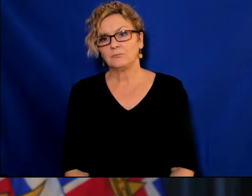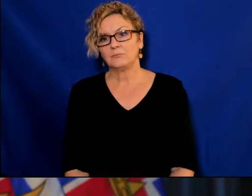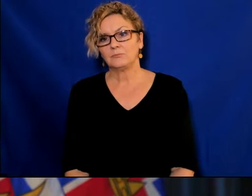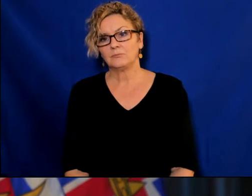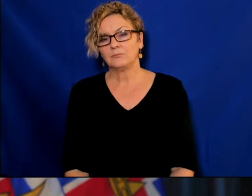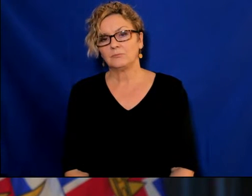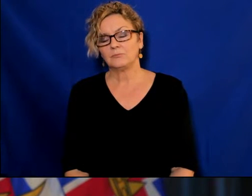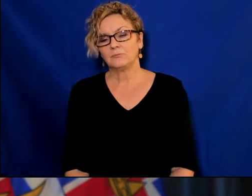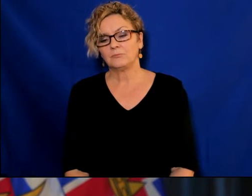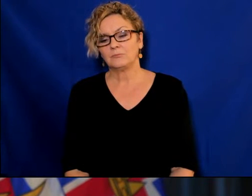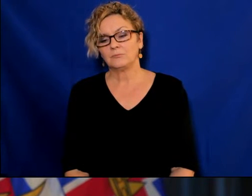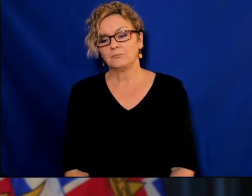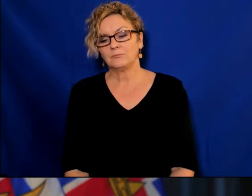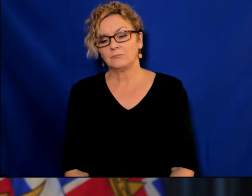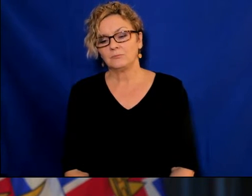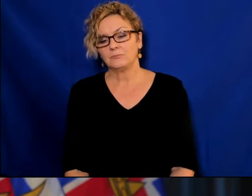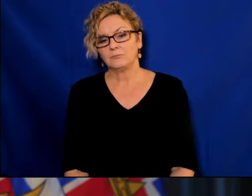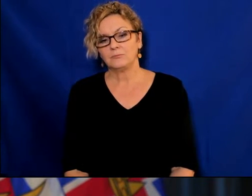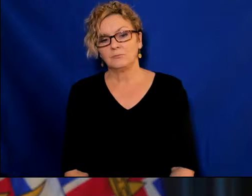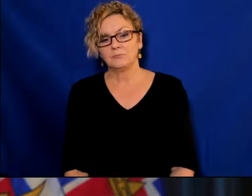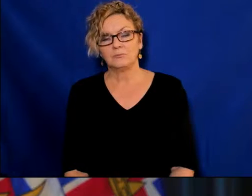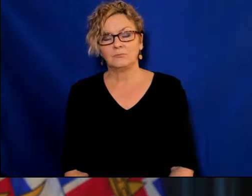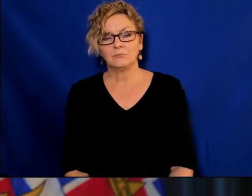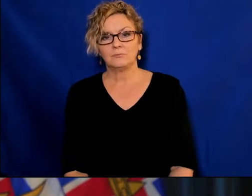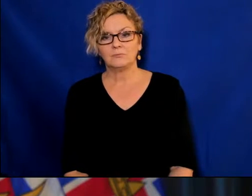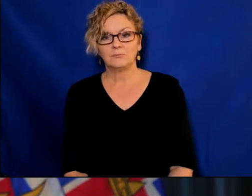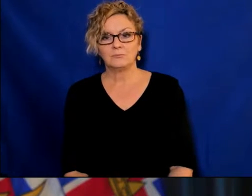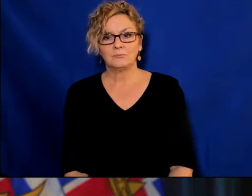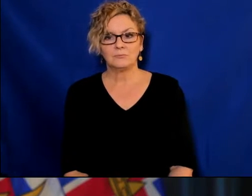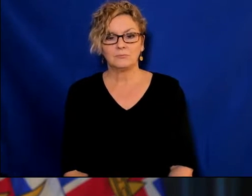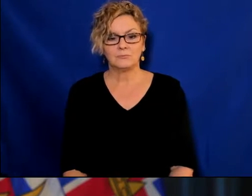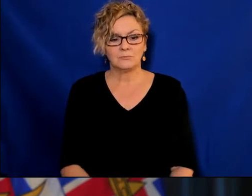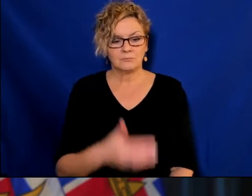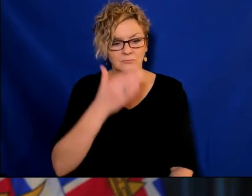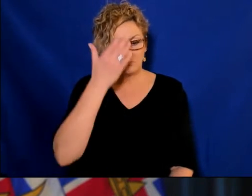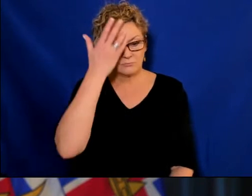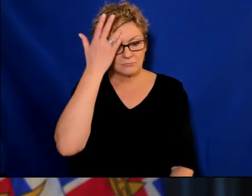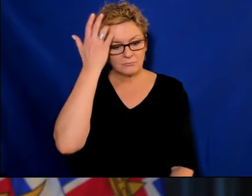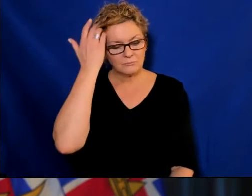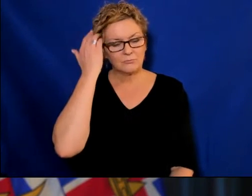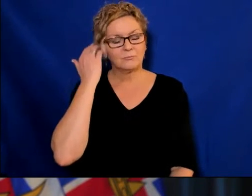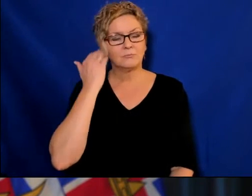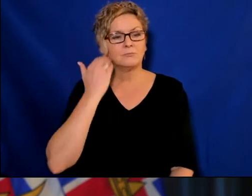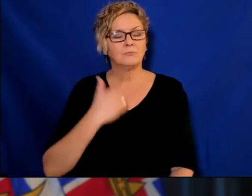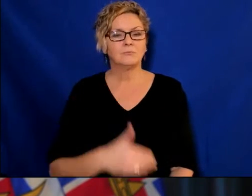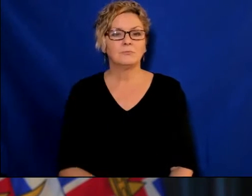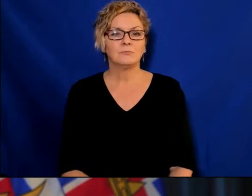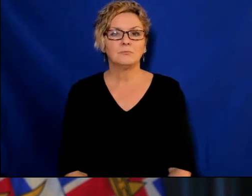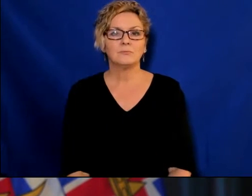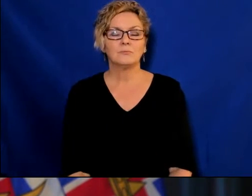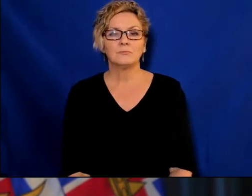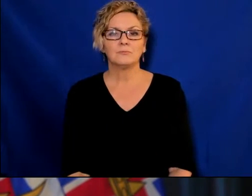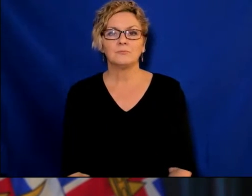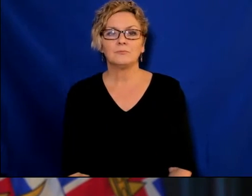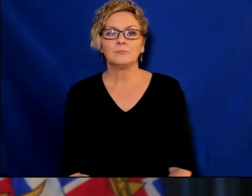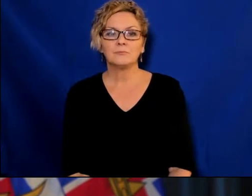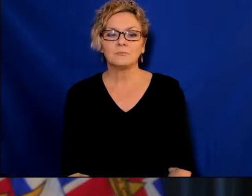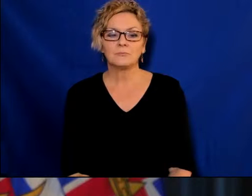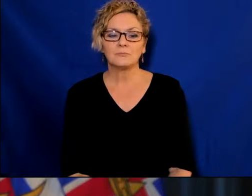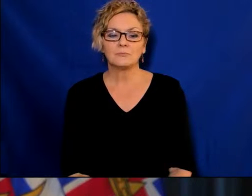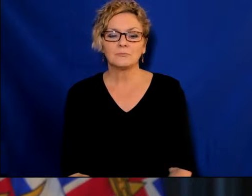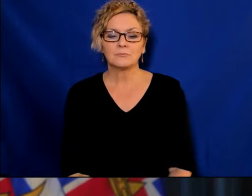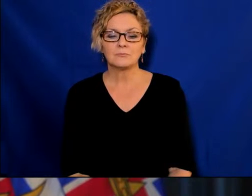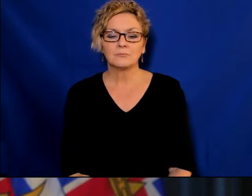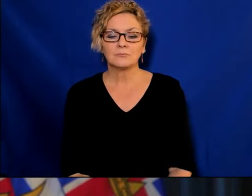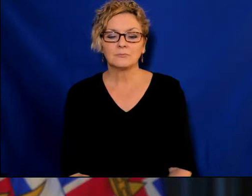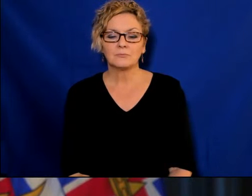iranienne dans la province, et on fait à peu près la même chose depuis quelques mois. surtout dans la région de Fraser Health, mais